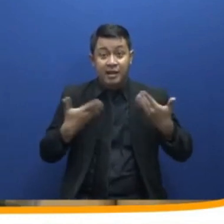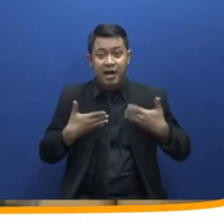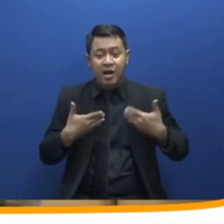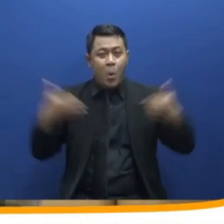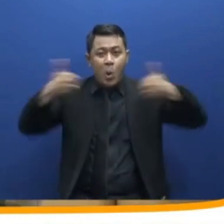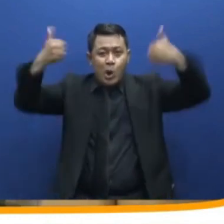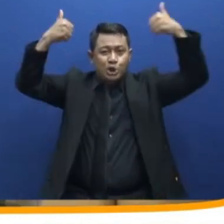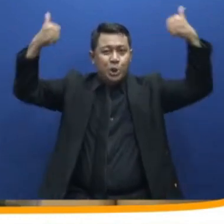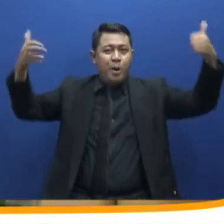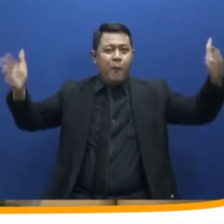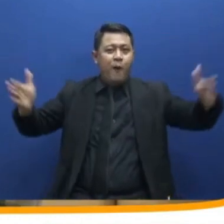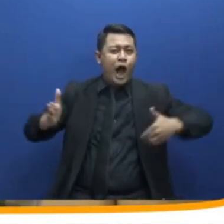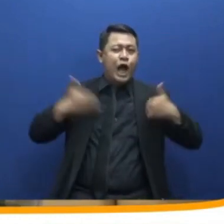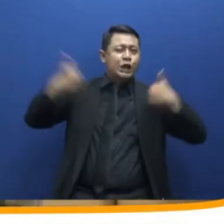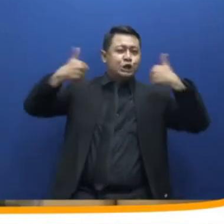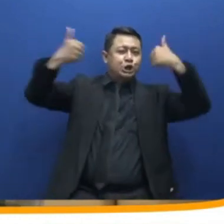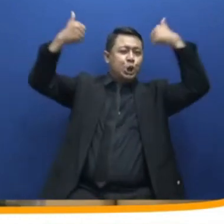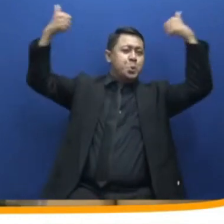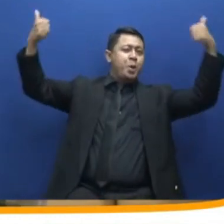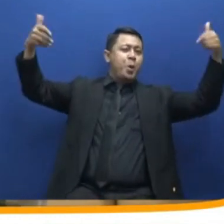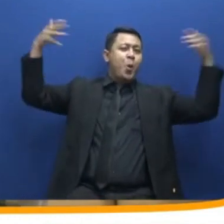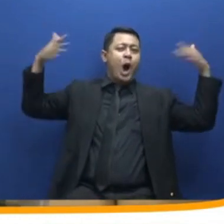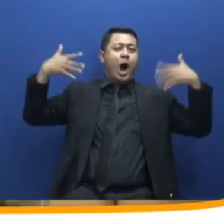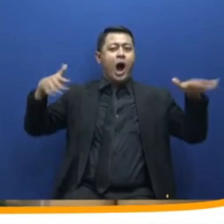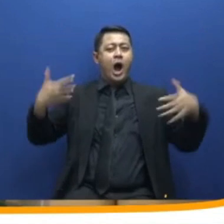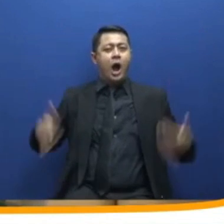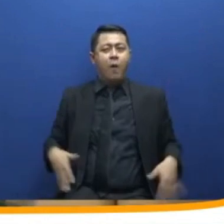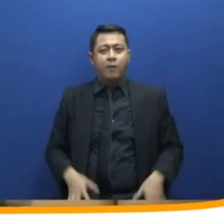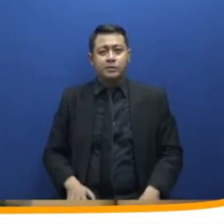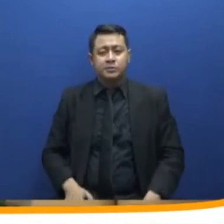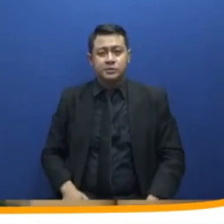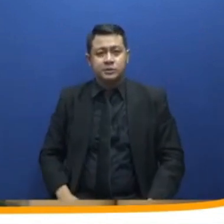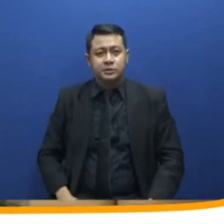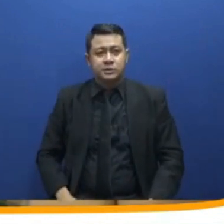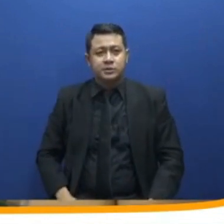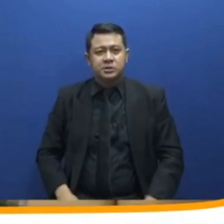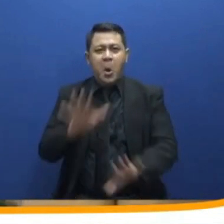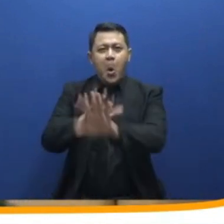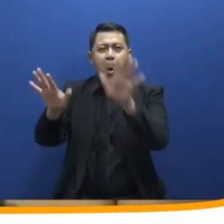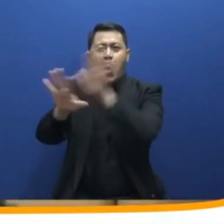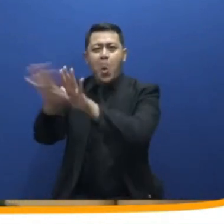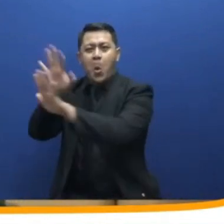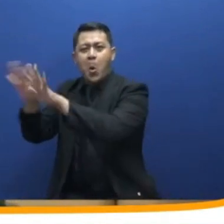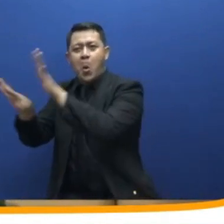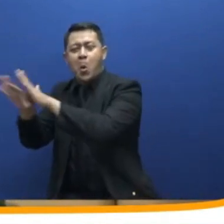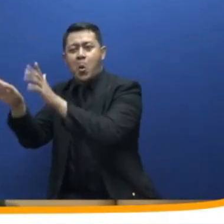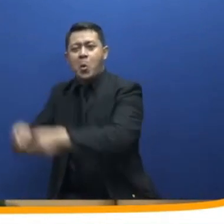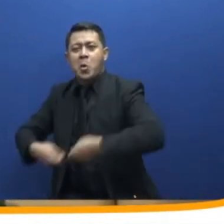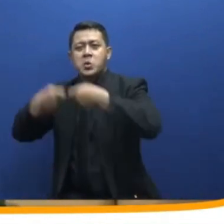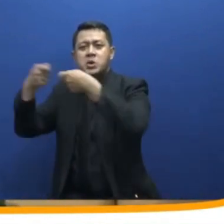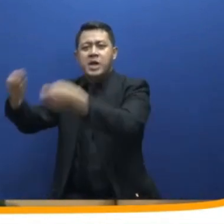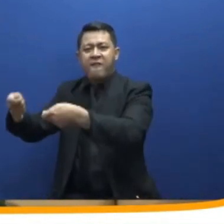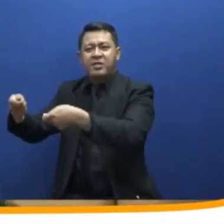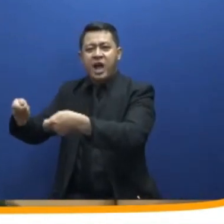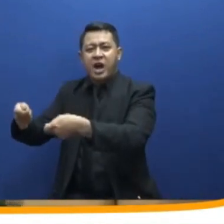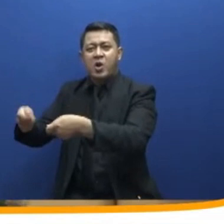Hai istimewa pada Hai Istimewa ya sampai berjubel pendaftaran sampai overload